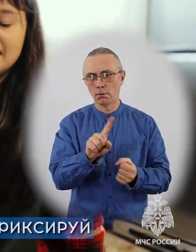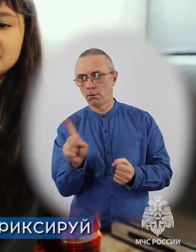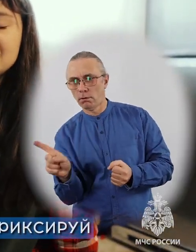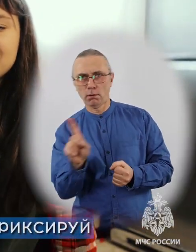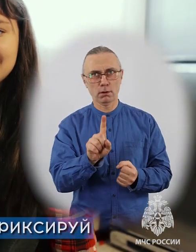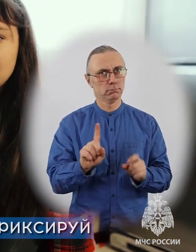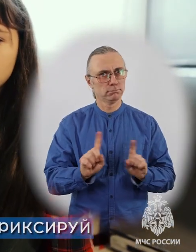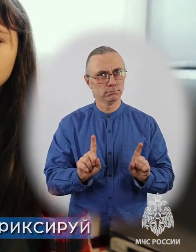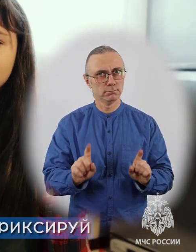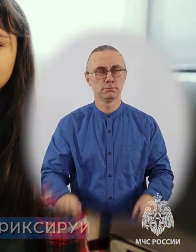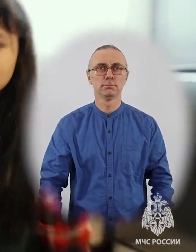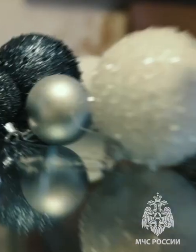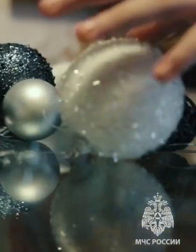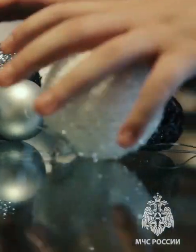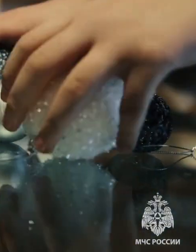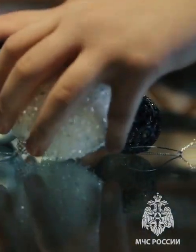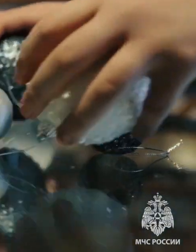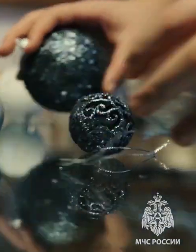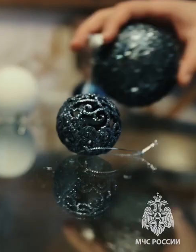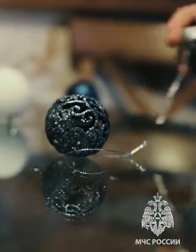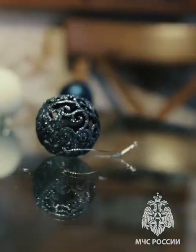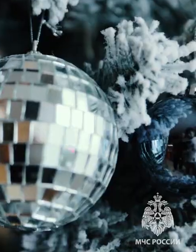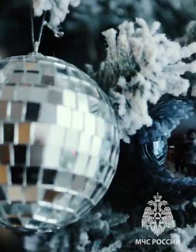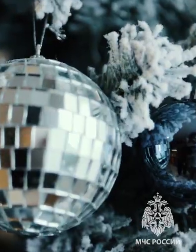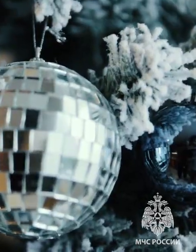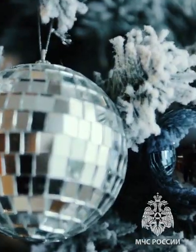Елку обязательно зафиксируй.